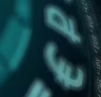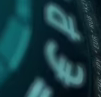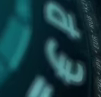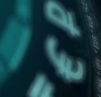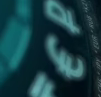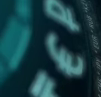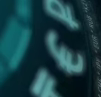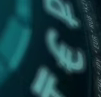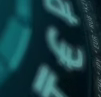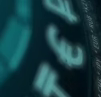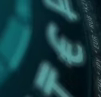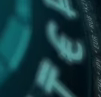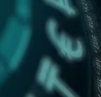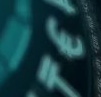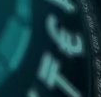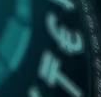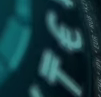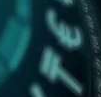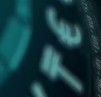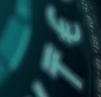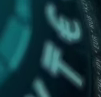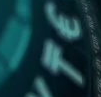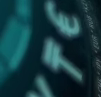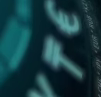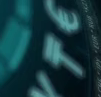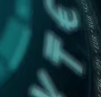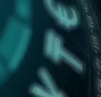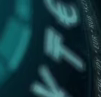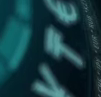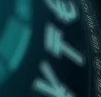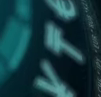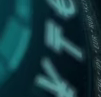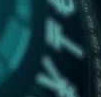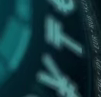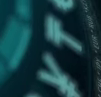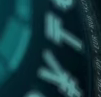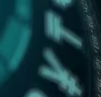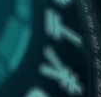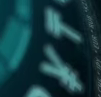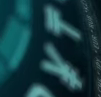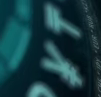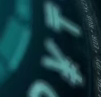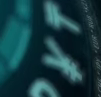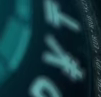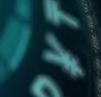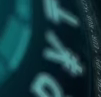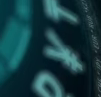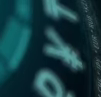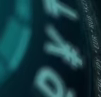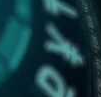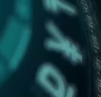Ресей рублі 6 теңге 5 тиын. Қытай юані 54 теңге 90 тиын.